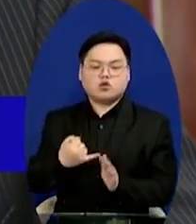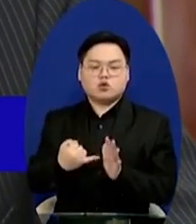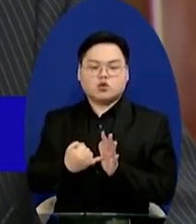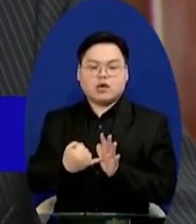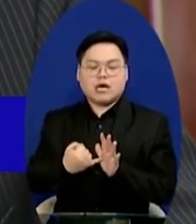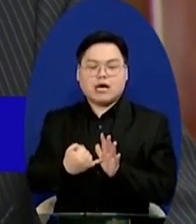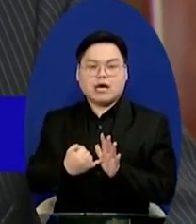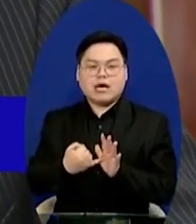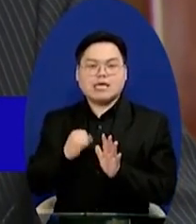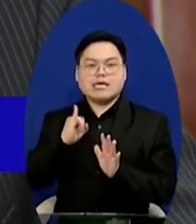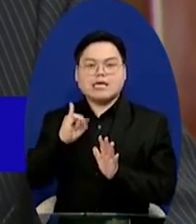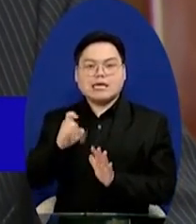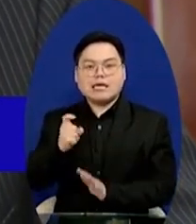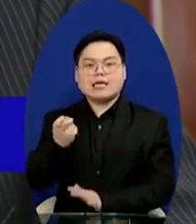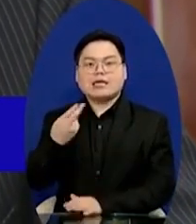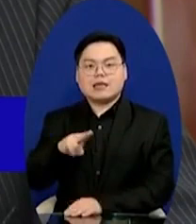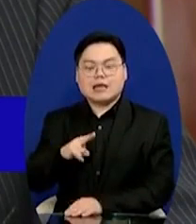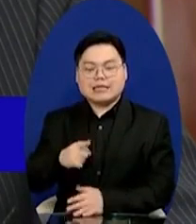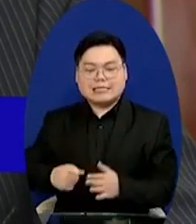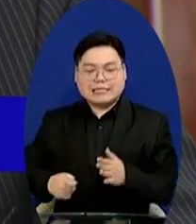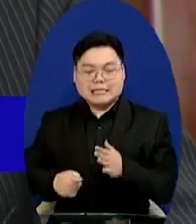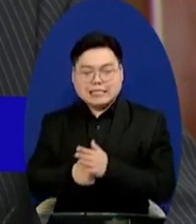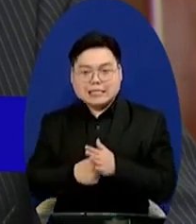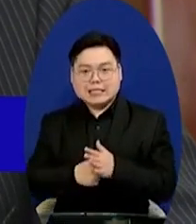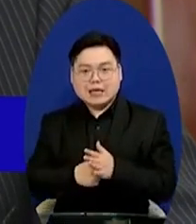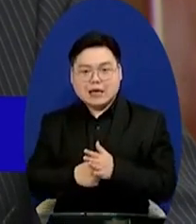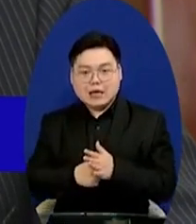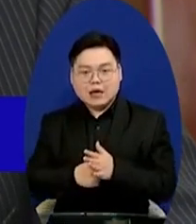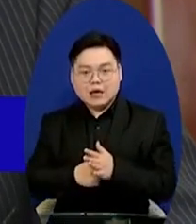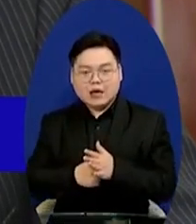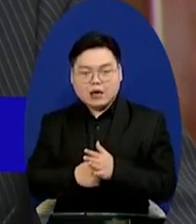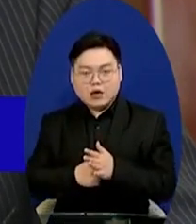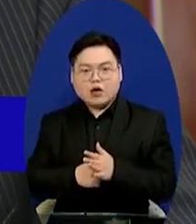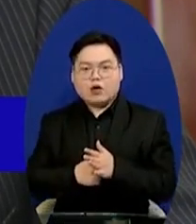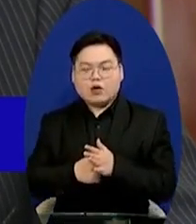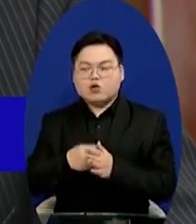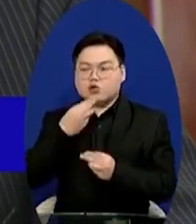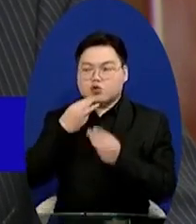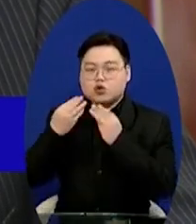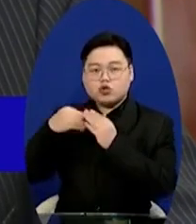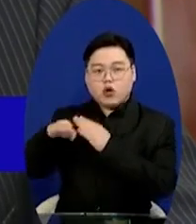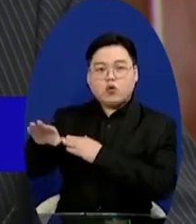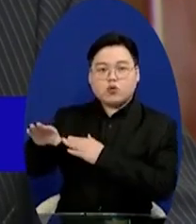найд хязгаарлалт тавьсан үйлээр нь шүүхэд өгөөд байгаа.